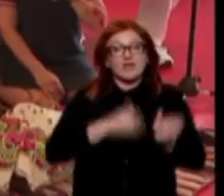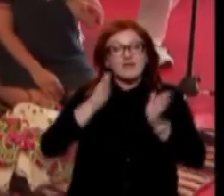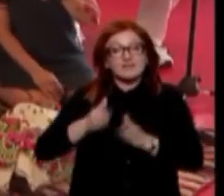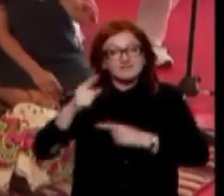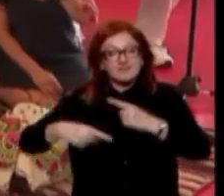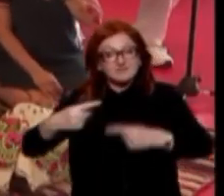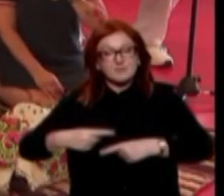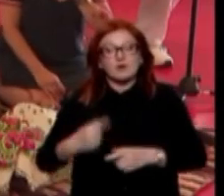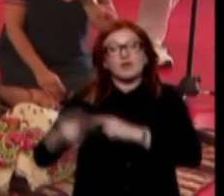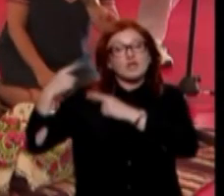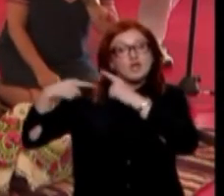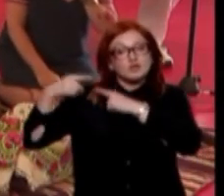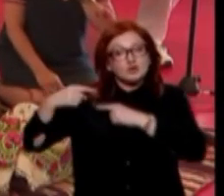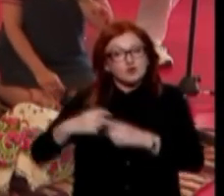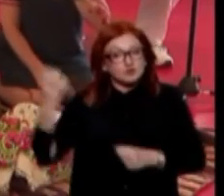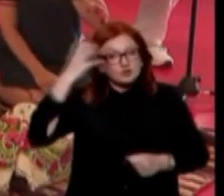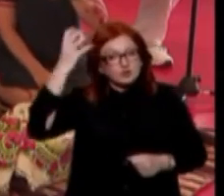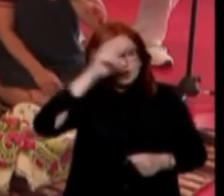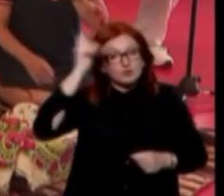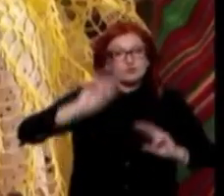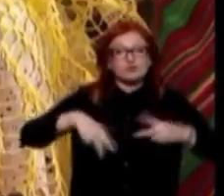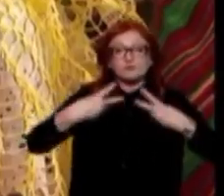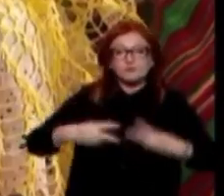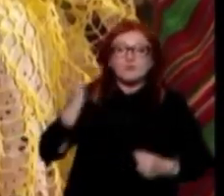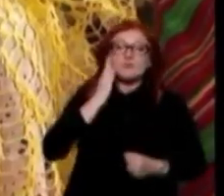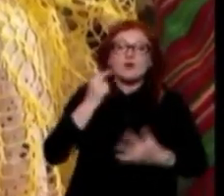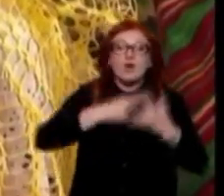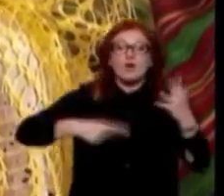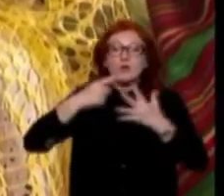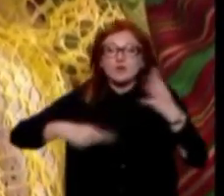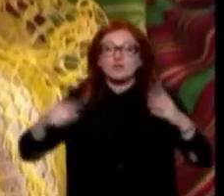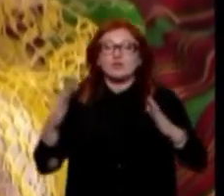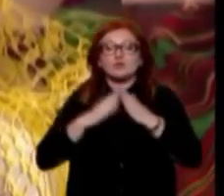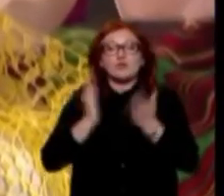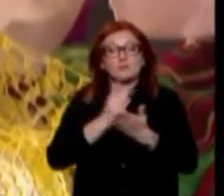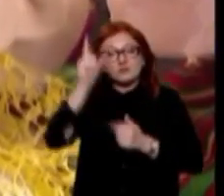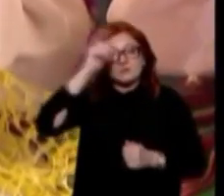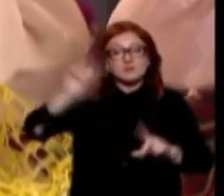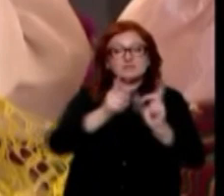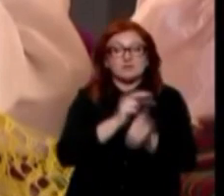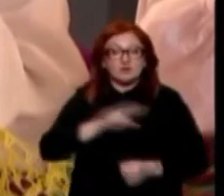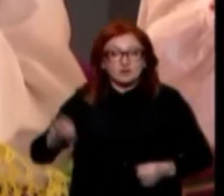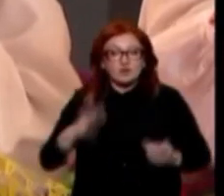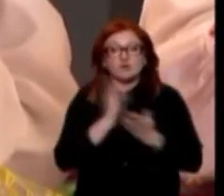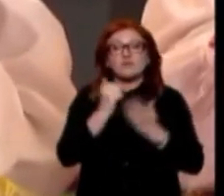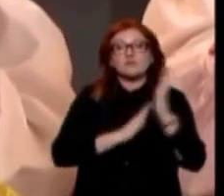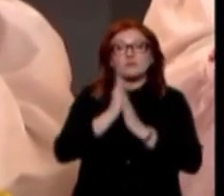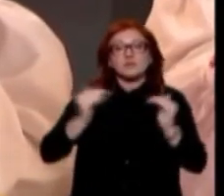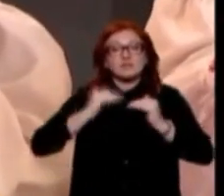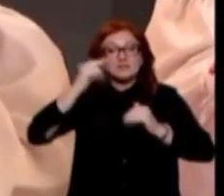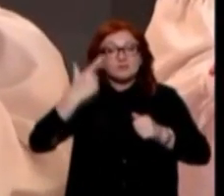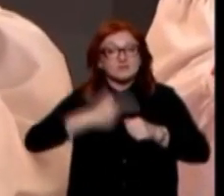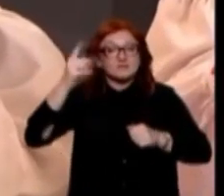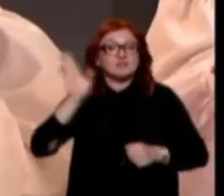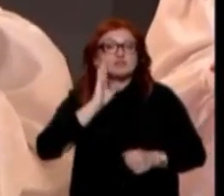pokoleniom tradycję kultury ludowej przekazali mieszkańcy kilkunastu DPS-ów z całego regionu. W województwie podlaskim jest ponad 20